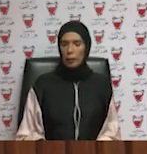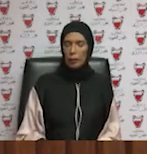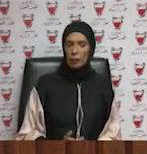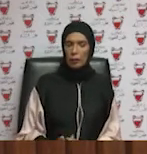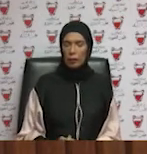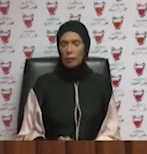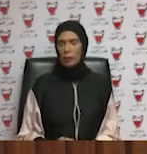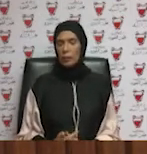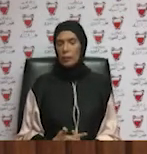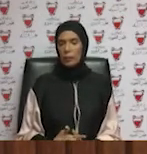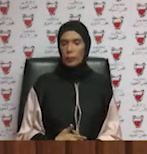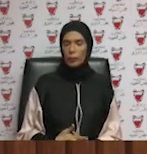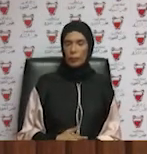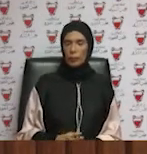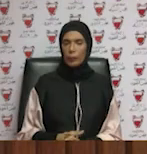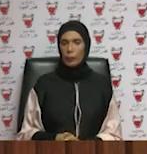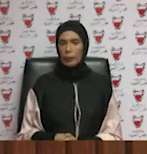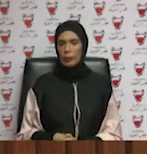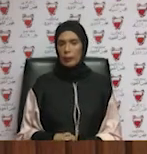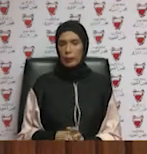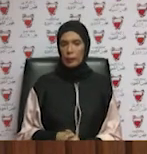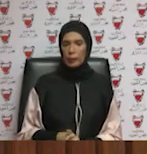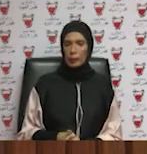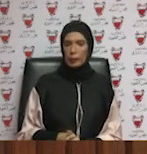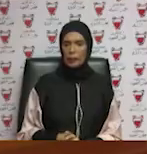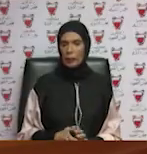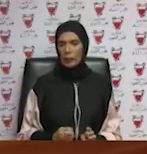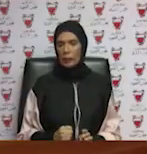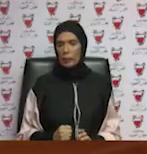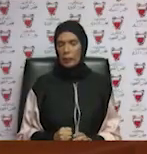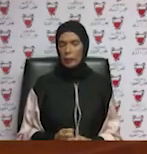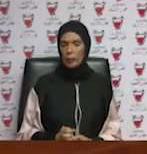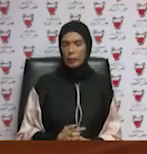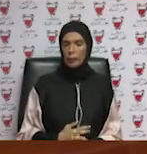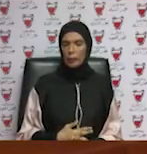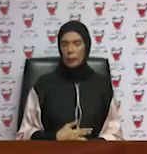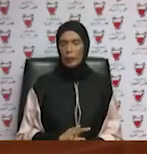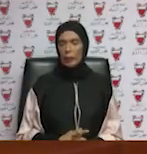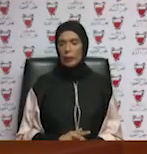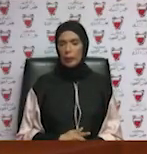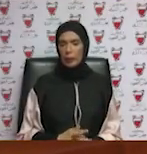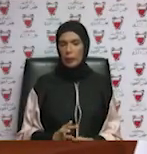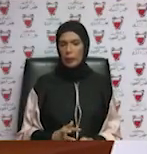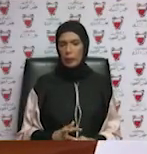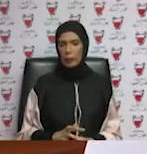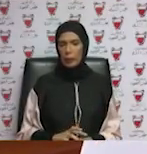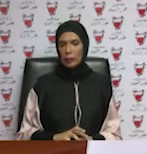أحمد الحداد، تفضل. شكرا مع الرئيس، صباح الخير جميعا.